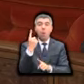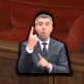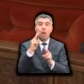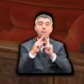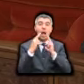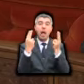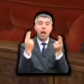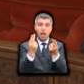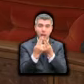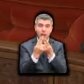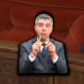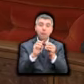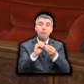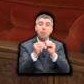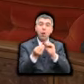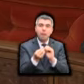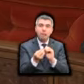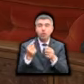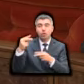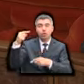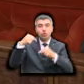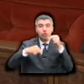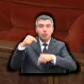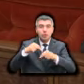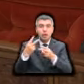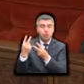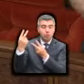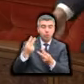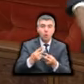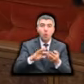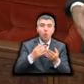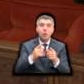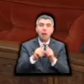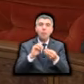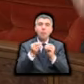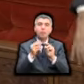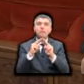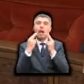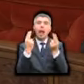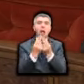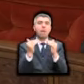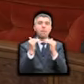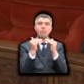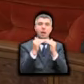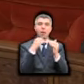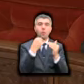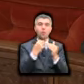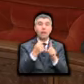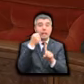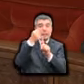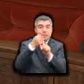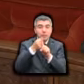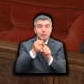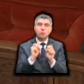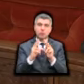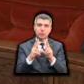اللي اعتبر ان اشكاليه الهجره هي اشكاليه كونيه، والمعالجه يجب ان تكون كونيه. وبالتالي حنا كنامنوا بانه هذا الاشتغال غادي